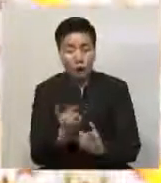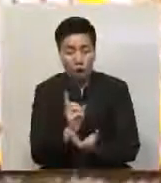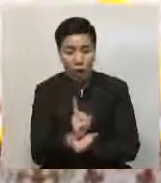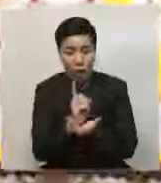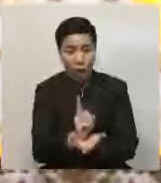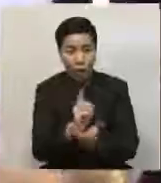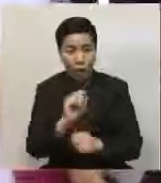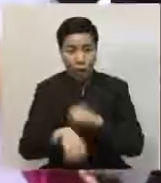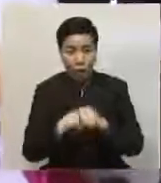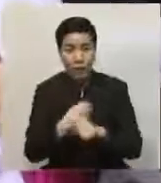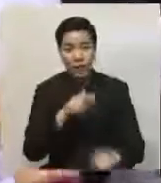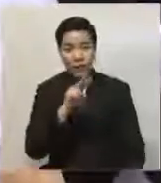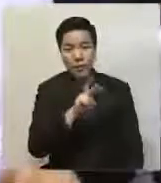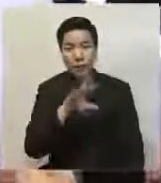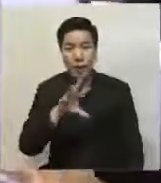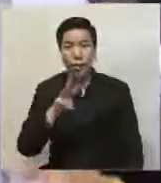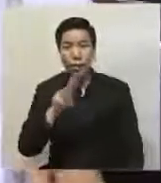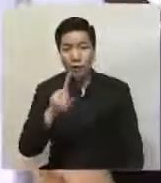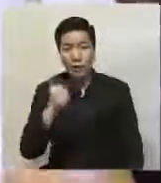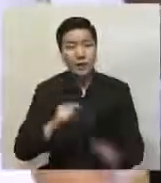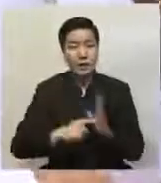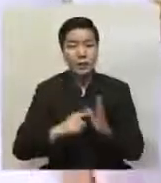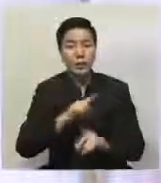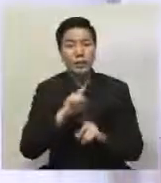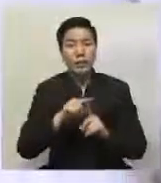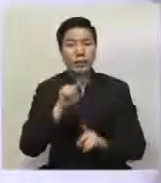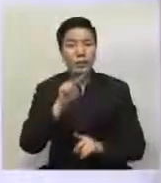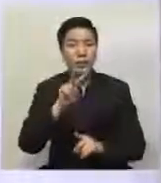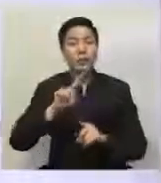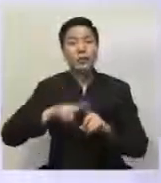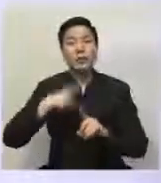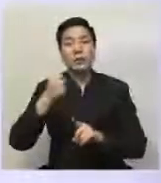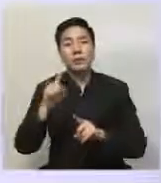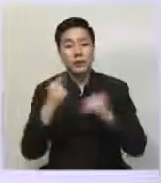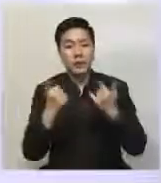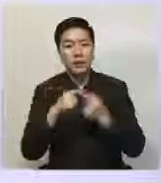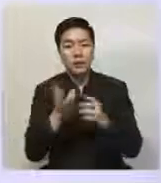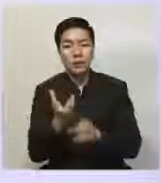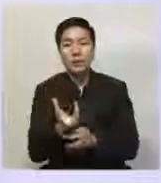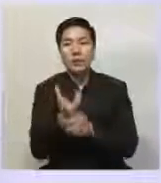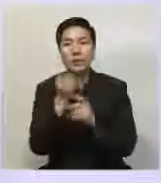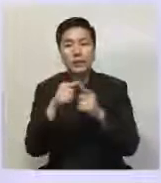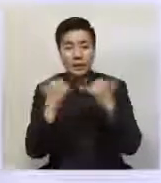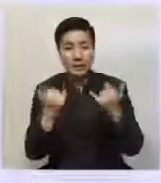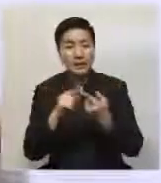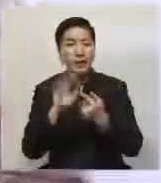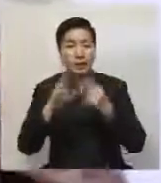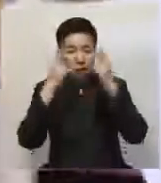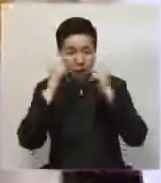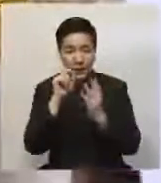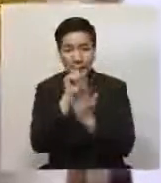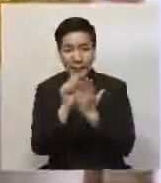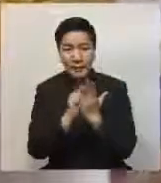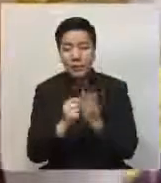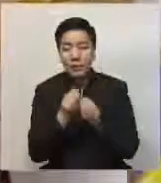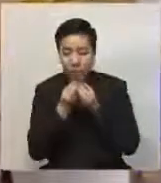ประจำปี2561ค่ะ ก็จะมีขึ้นวันที่22พฤศจิกายนนี้นะคะโคมอันนี้แหละที่นายกรัฐมนตรีร่วมเขียน